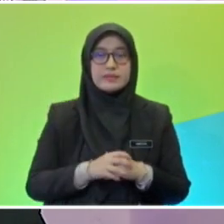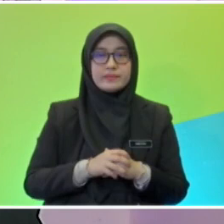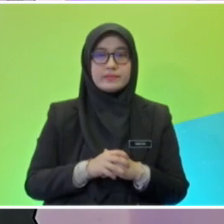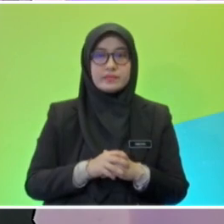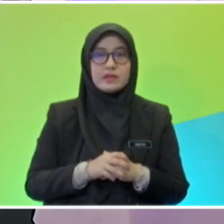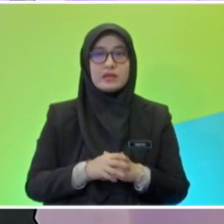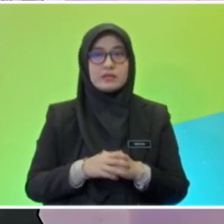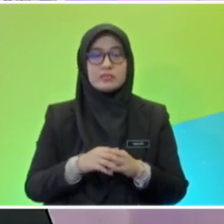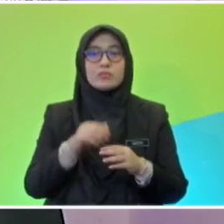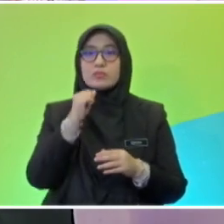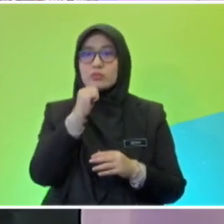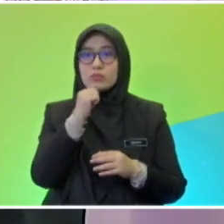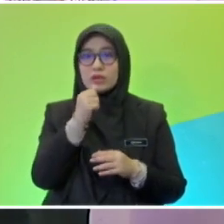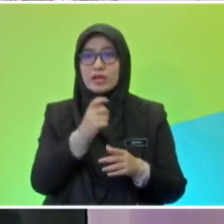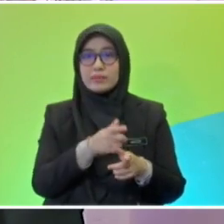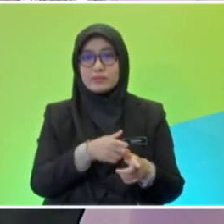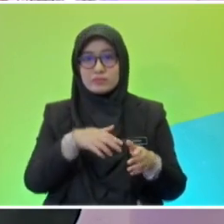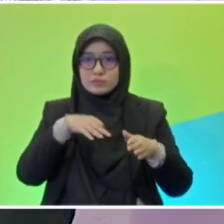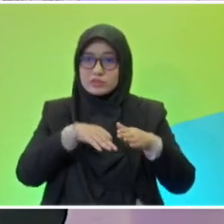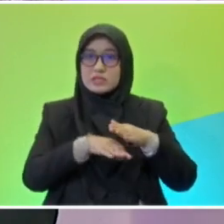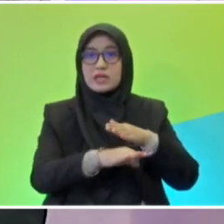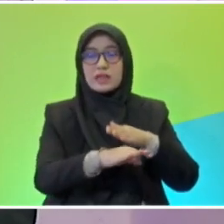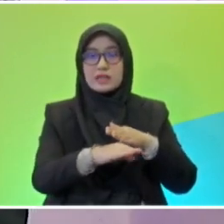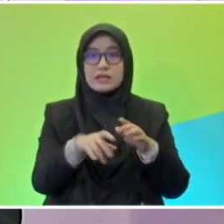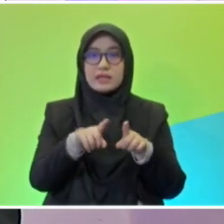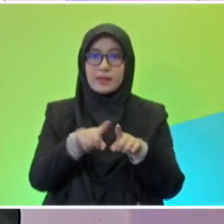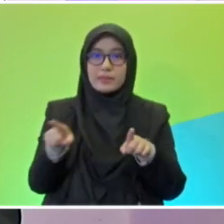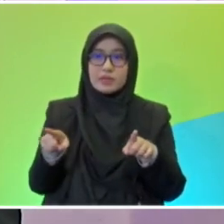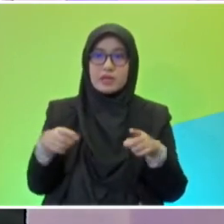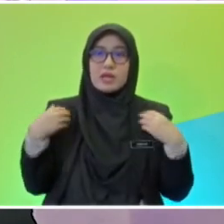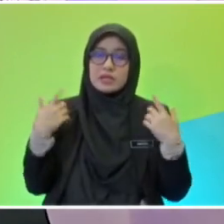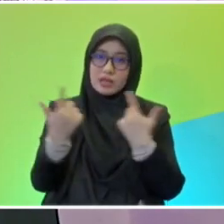penentangan itu wujud saya yakin saya ada tinggalkan